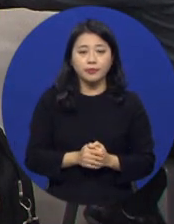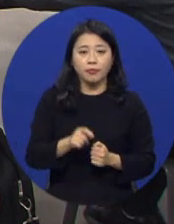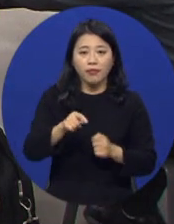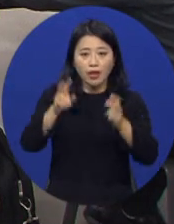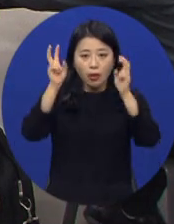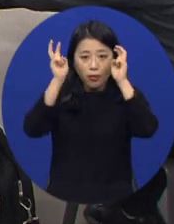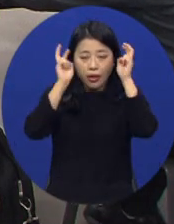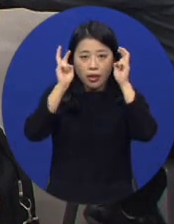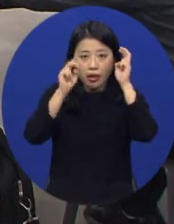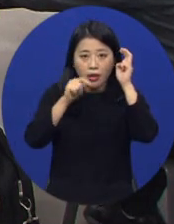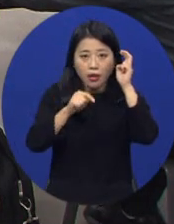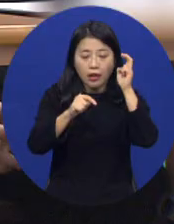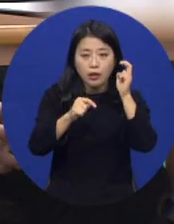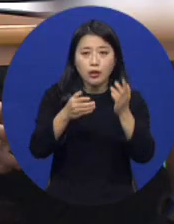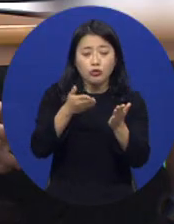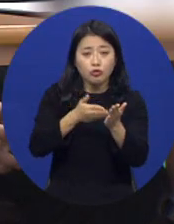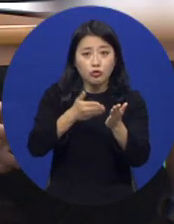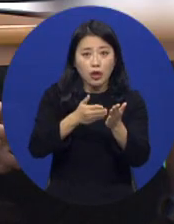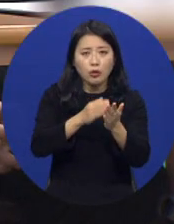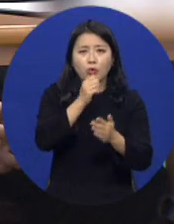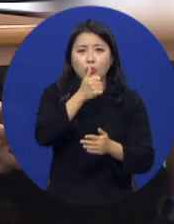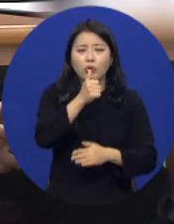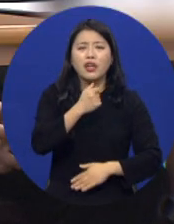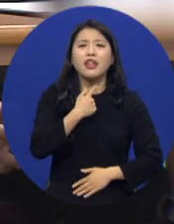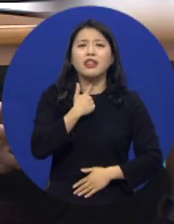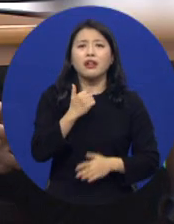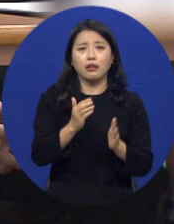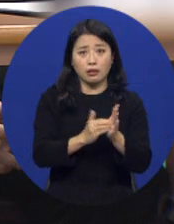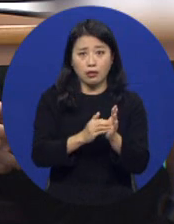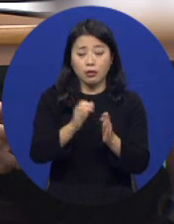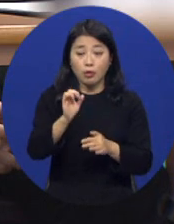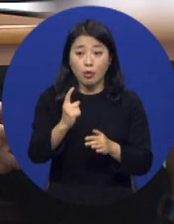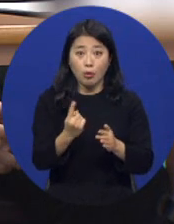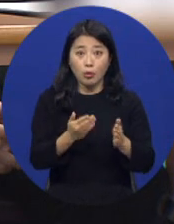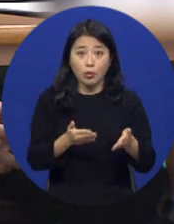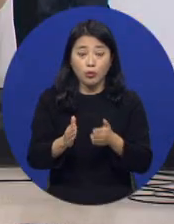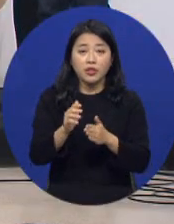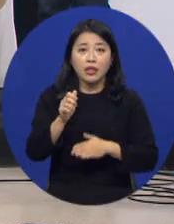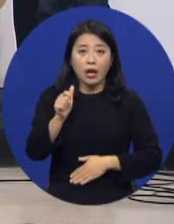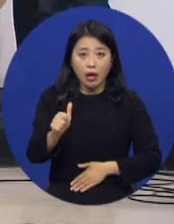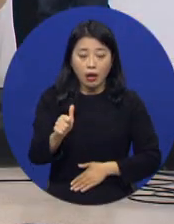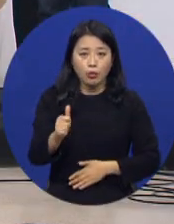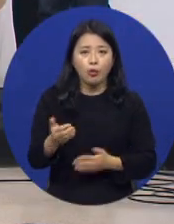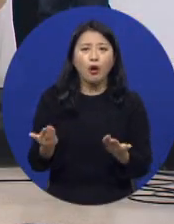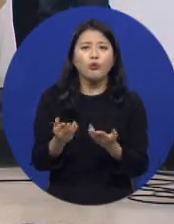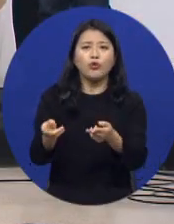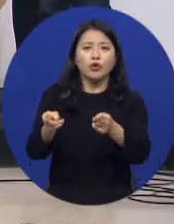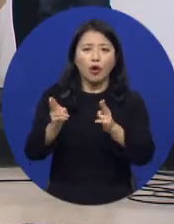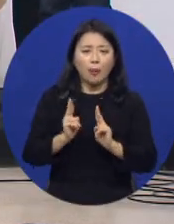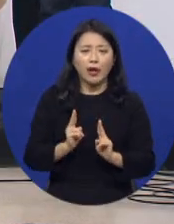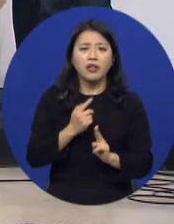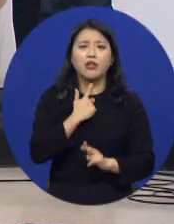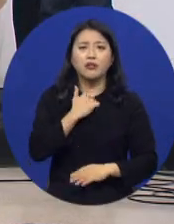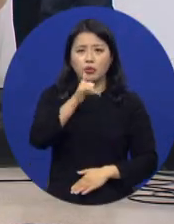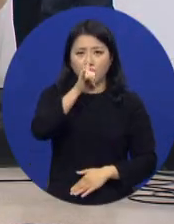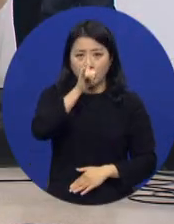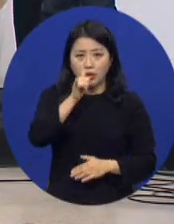업체는 언론의 유망스타트업으로 소개되면서 오영훈 도지사 후보와 상장기업 만들기 업무